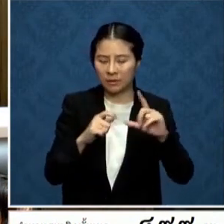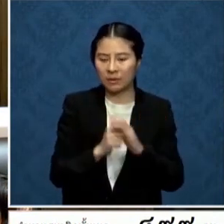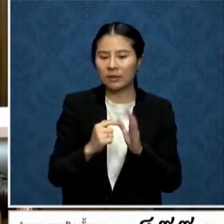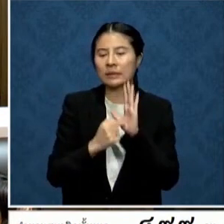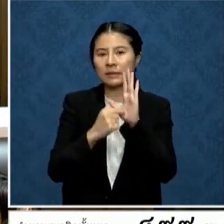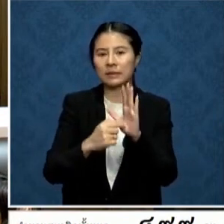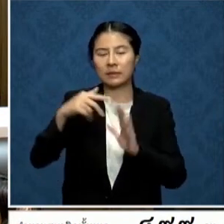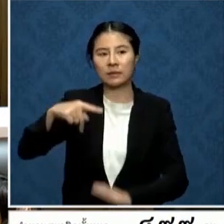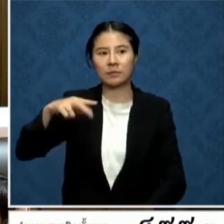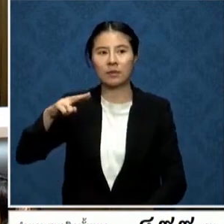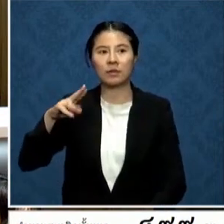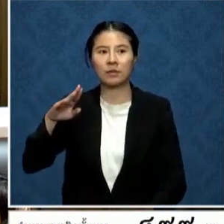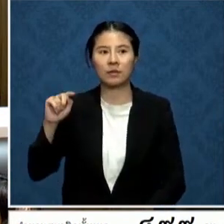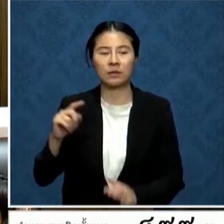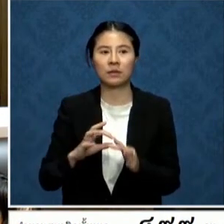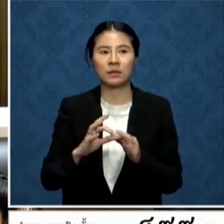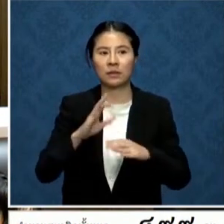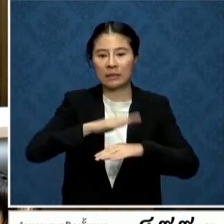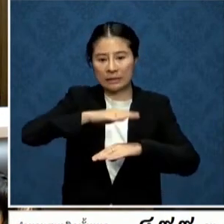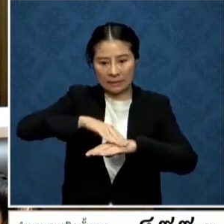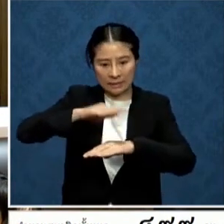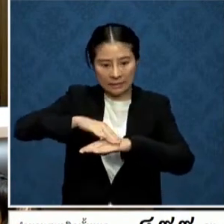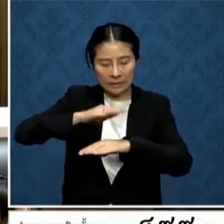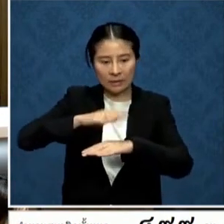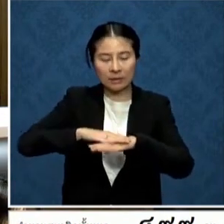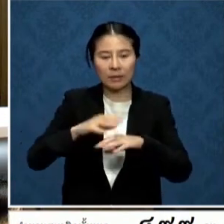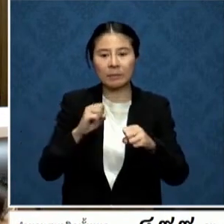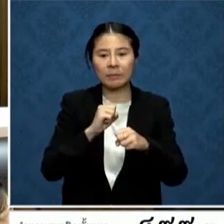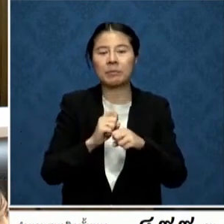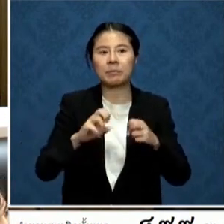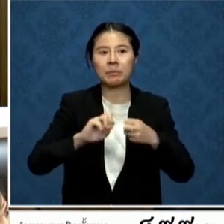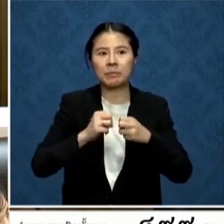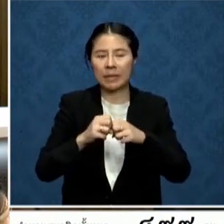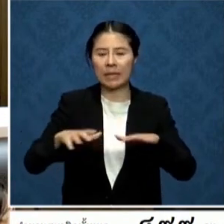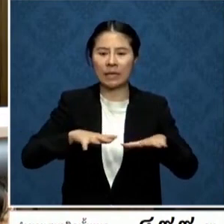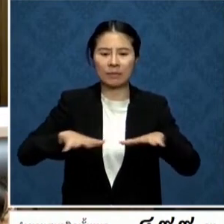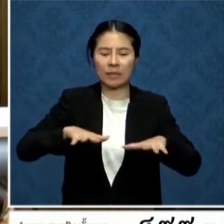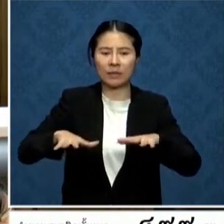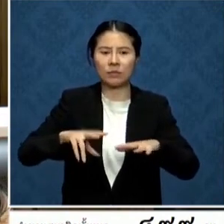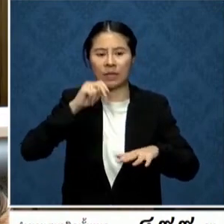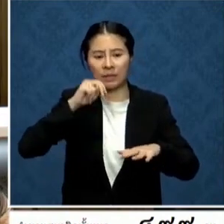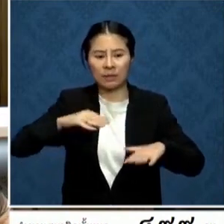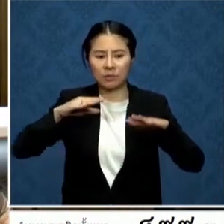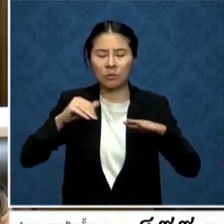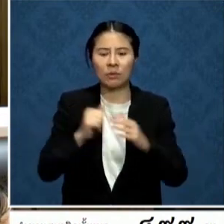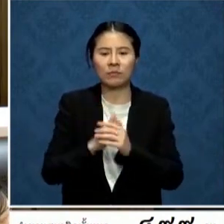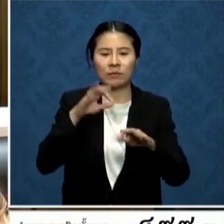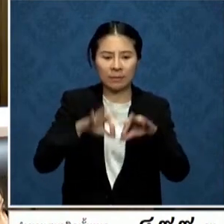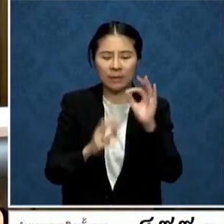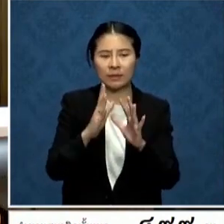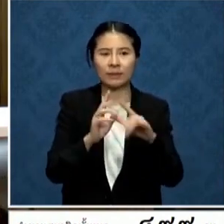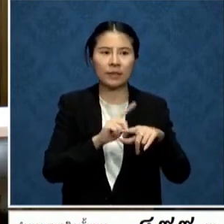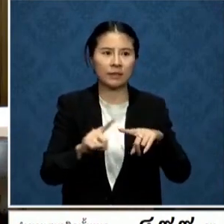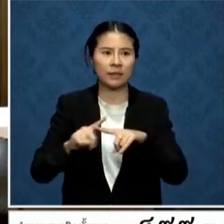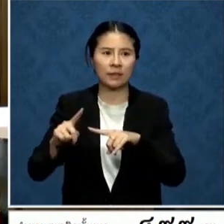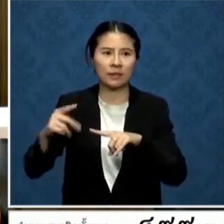ร่างพรบระบบแจ้งเตือนภัยแห่งชาติที่กรรมาธิการดีซึ่งประธานก็คือพรรคเพื่อไทยยอมที่จะให้พวกเราเข้าไปทำงานร่วม